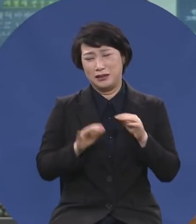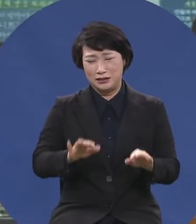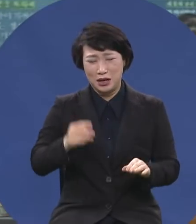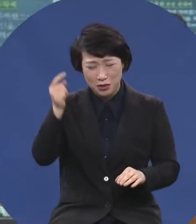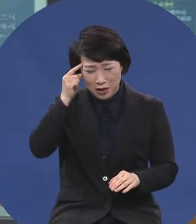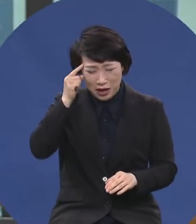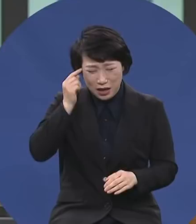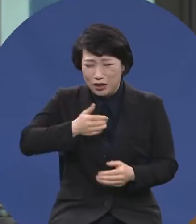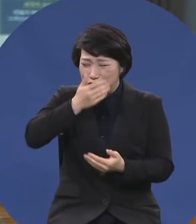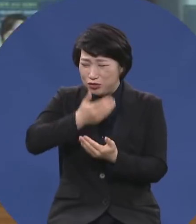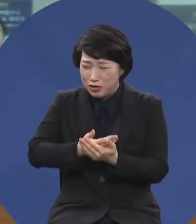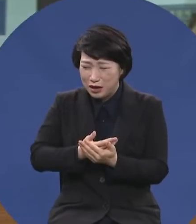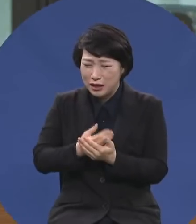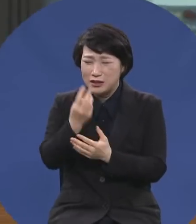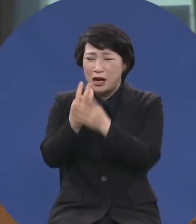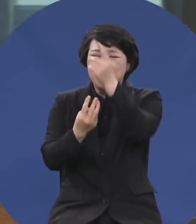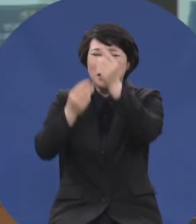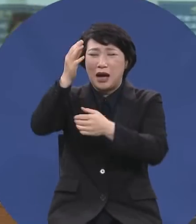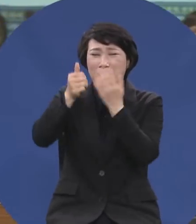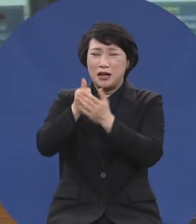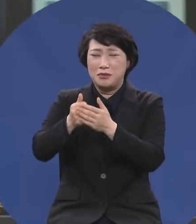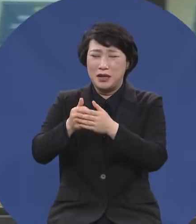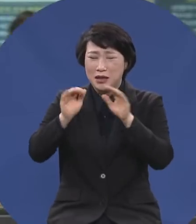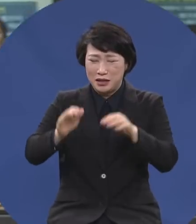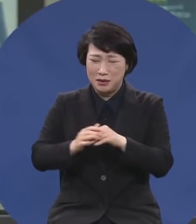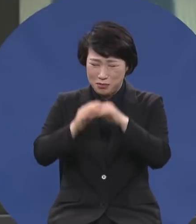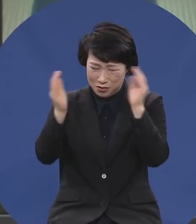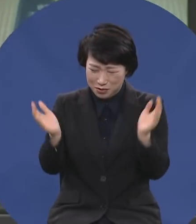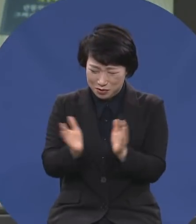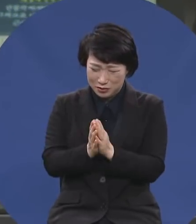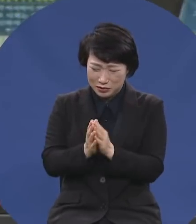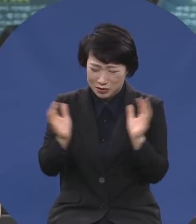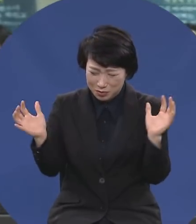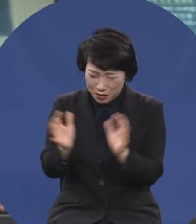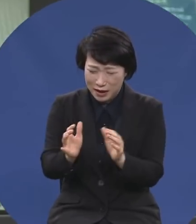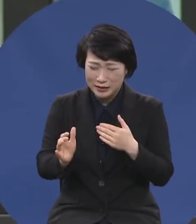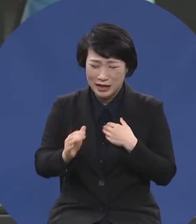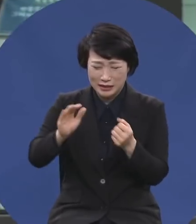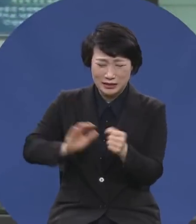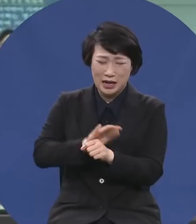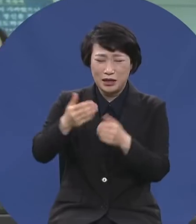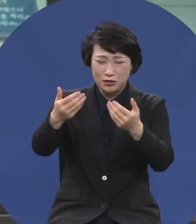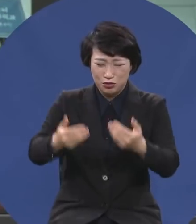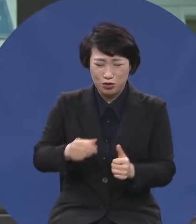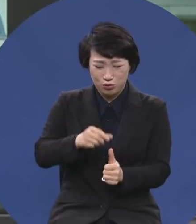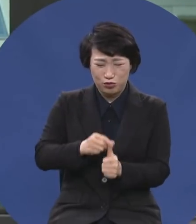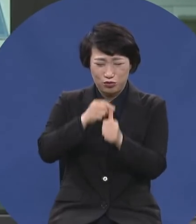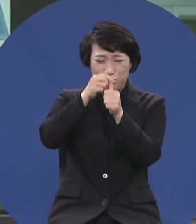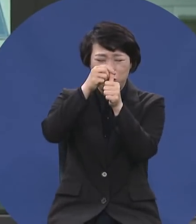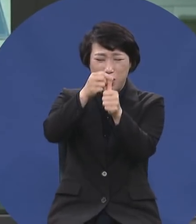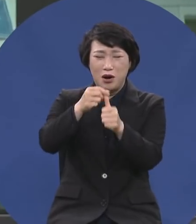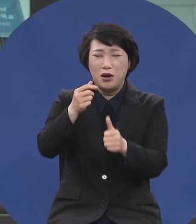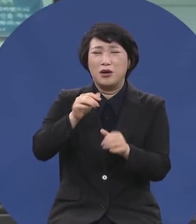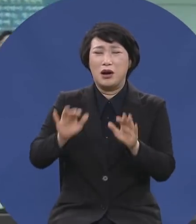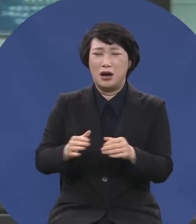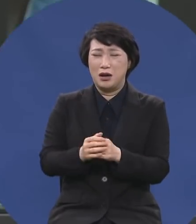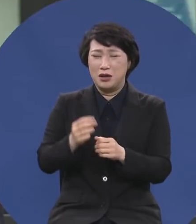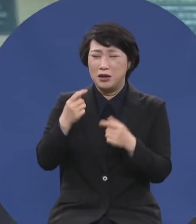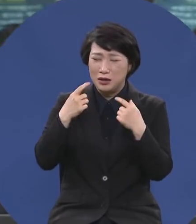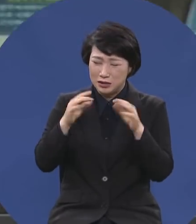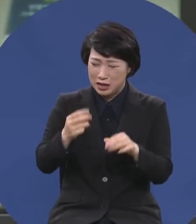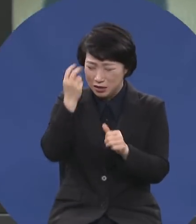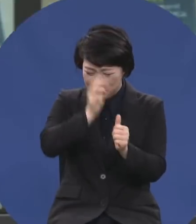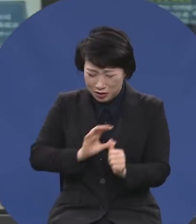이렇게 귀히 삼위 하나님이 총동원하셔서 우리를 사랑하시고 구원하시고 보존하시고